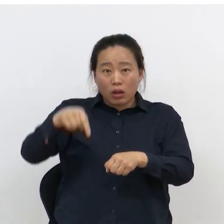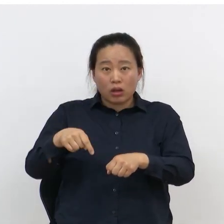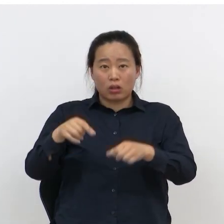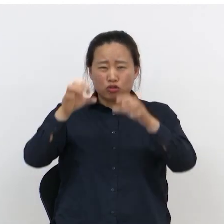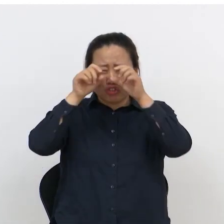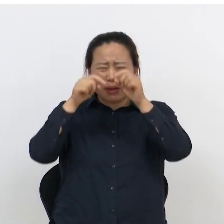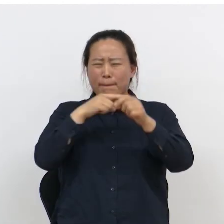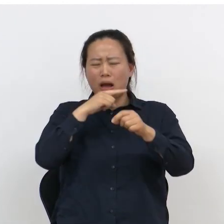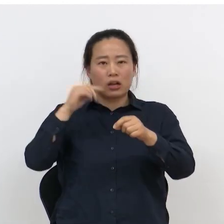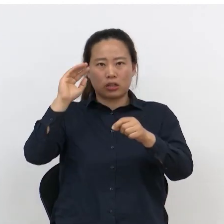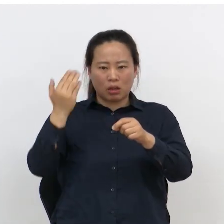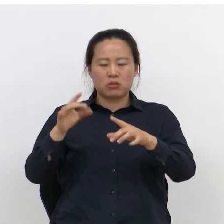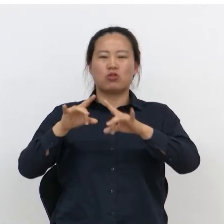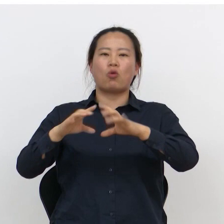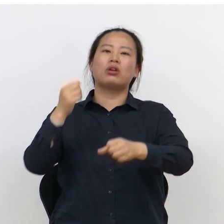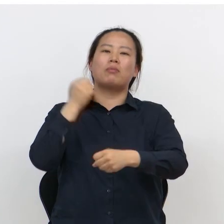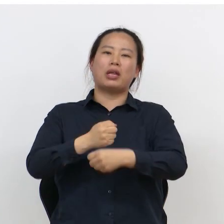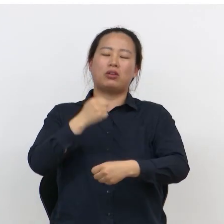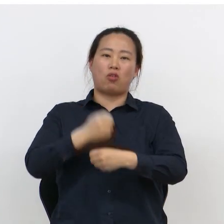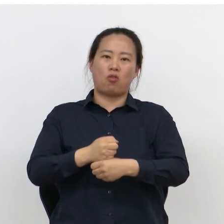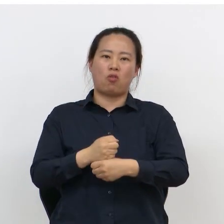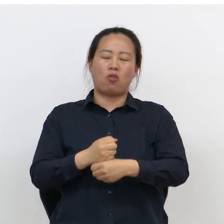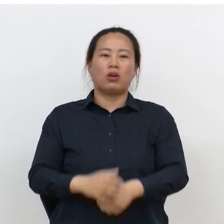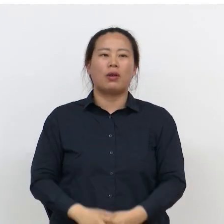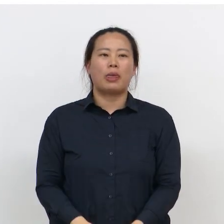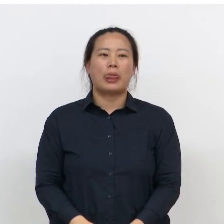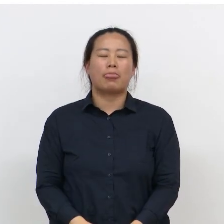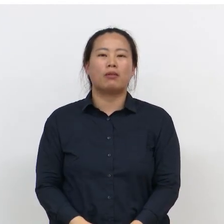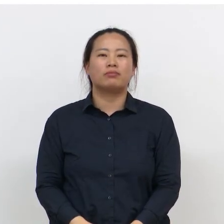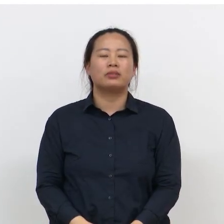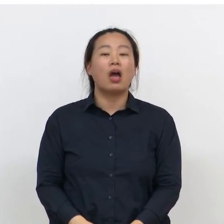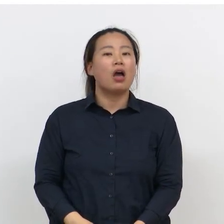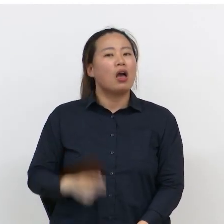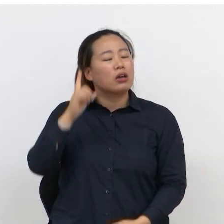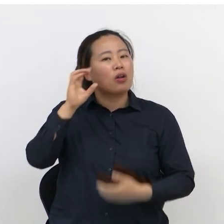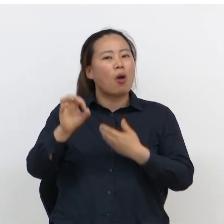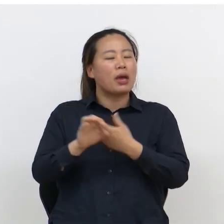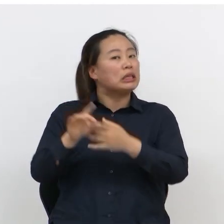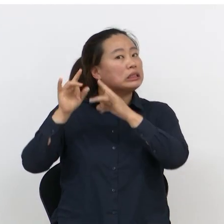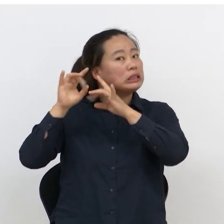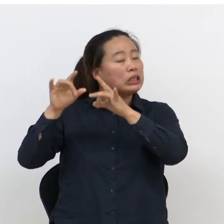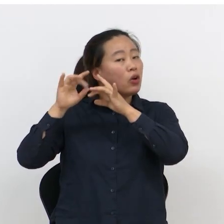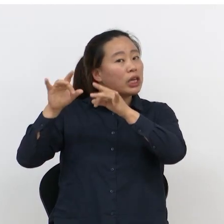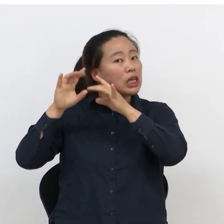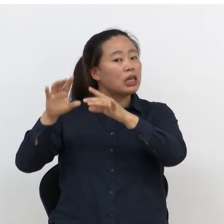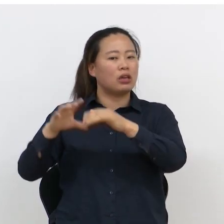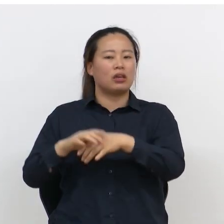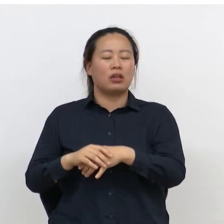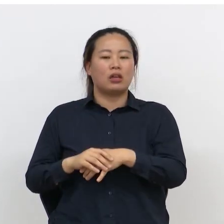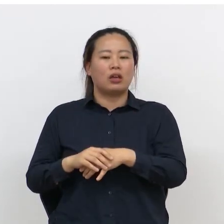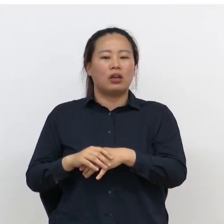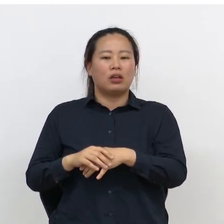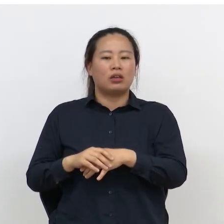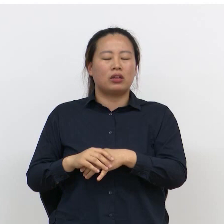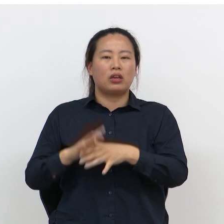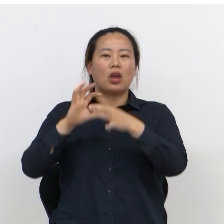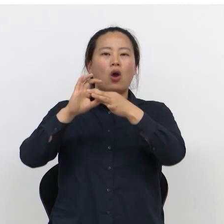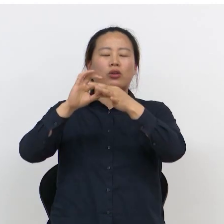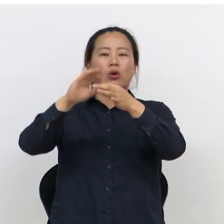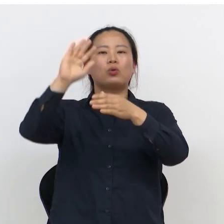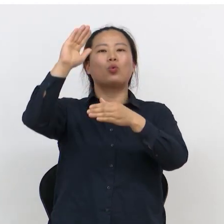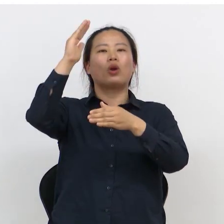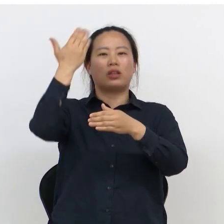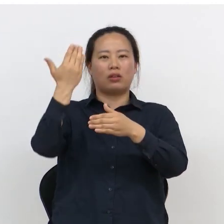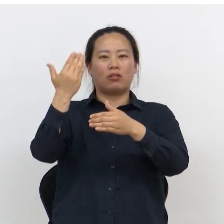시뻘개지면서 전기를 생산하는 거죠. 이렇게 그렇게 하면 청신경이 10개 연결되어 있는데 청신경으로 이 전기